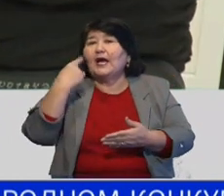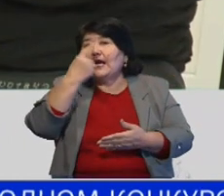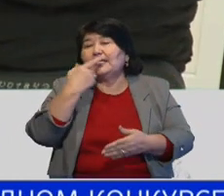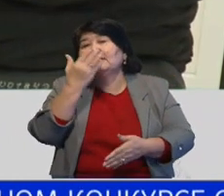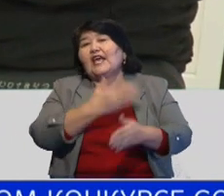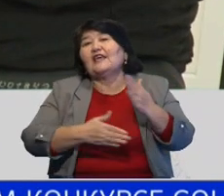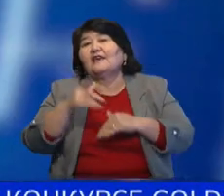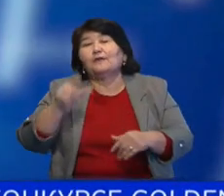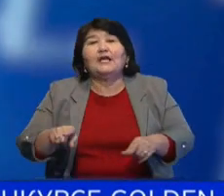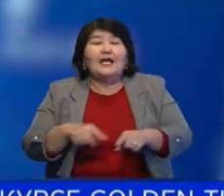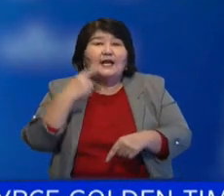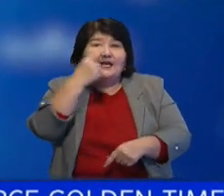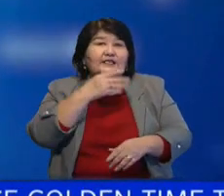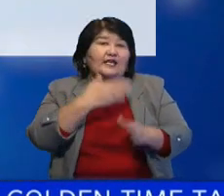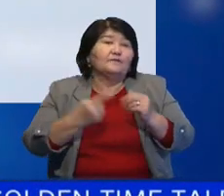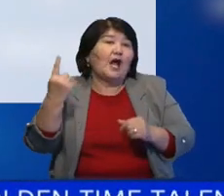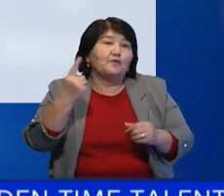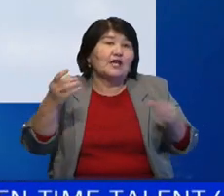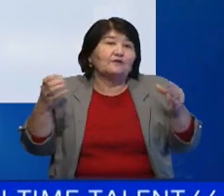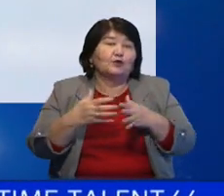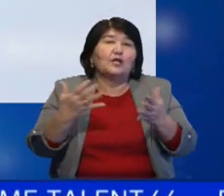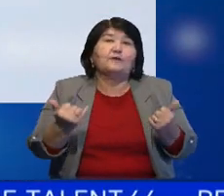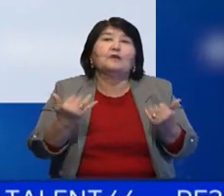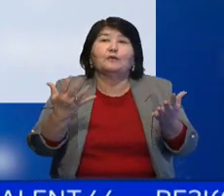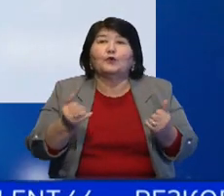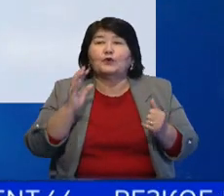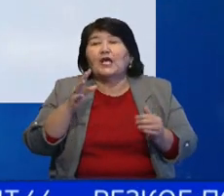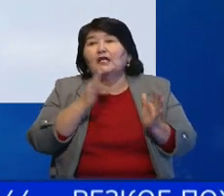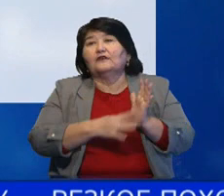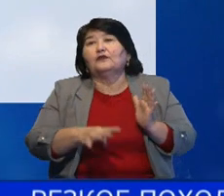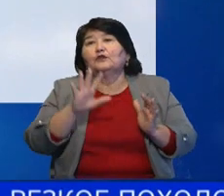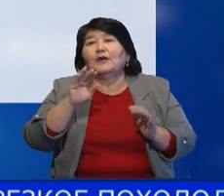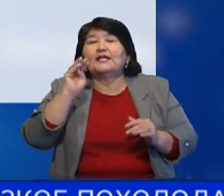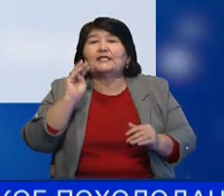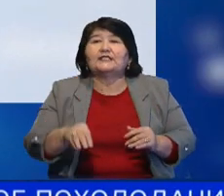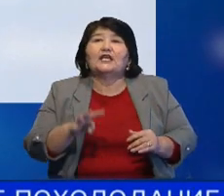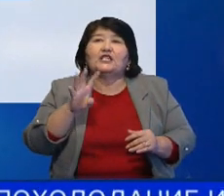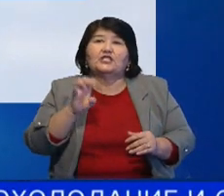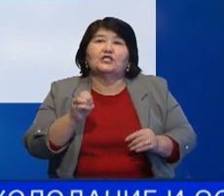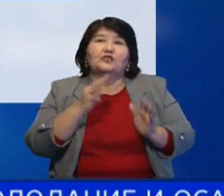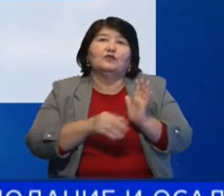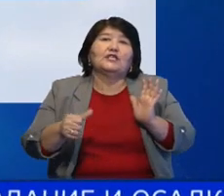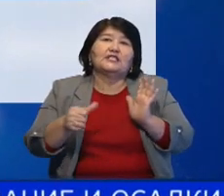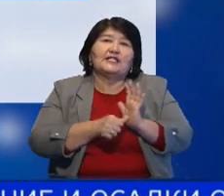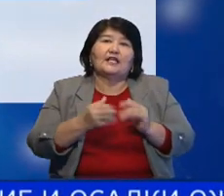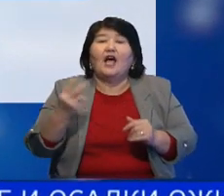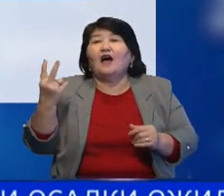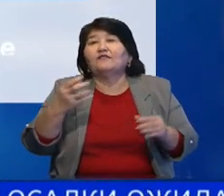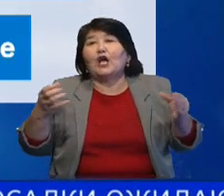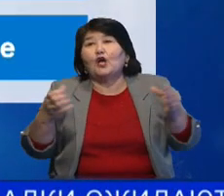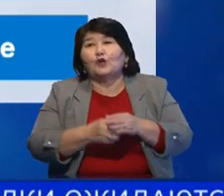инвалидностью лица с инвалидностью первой группы теперь будут получать 95.4 1996 тинг второй